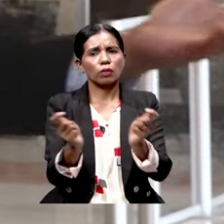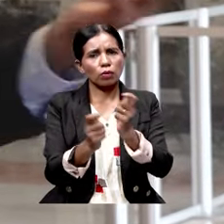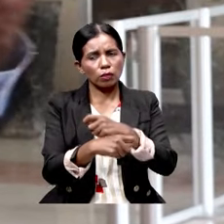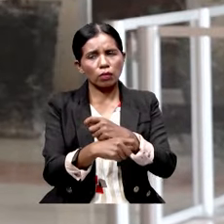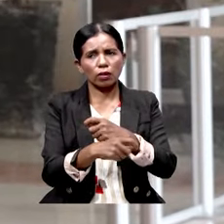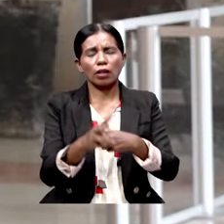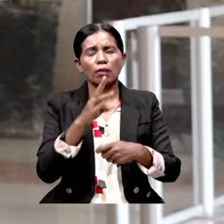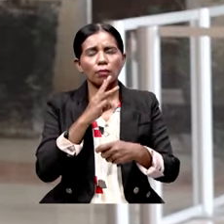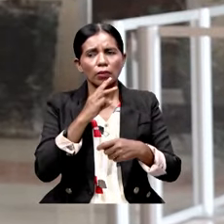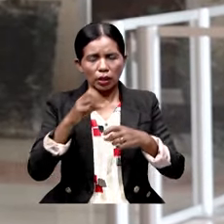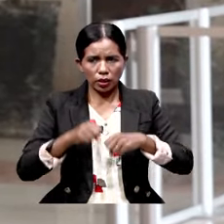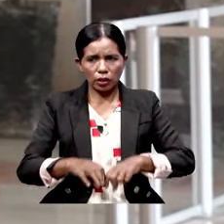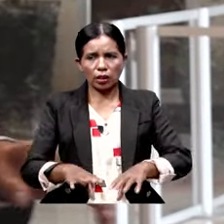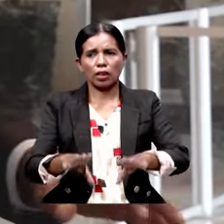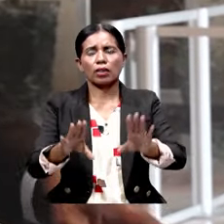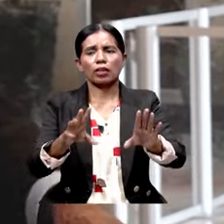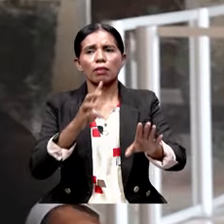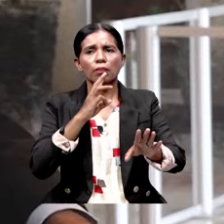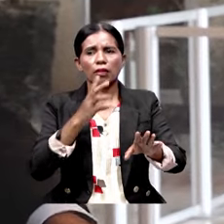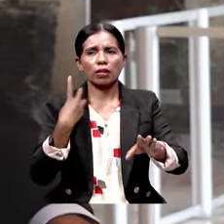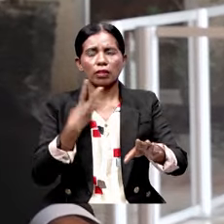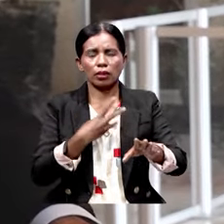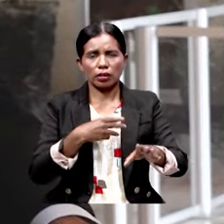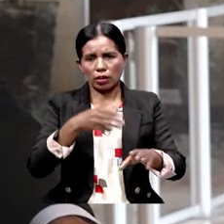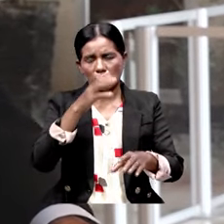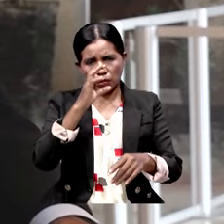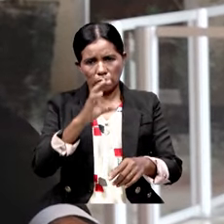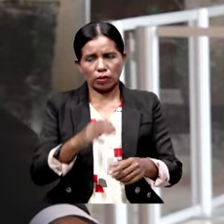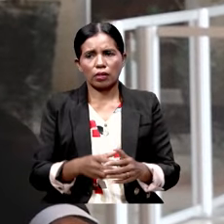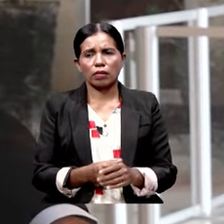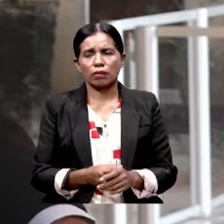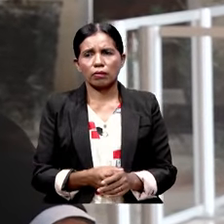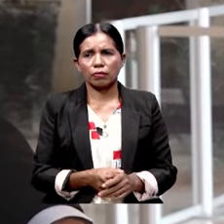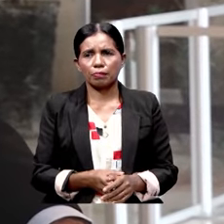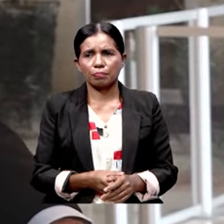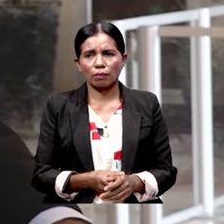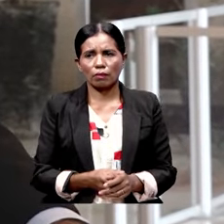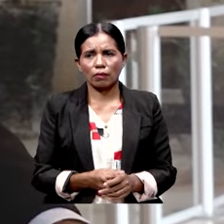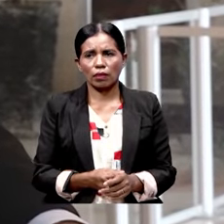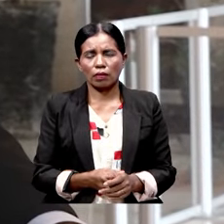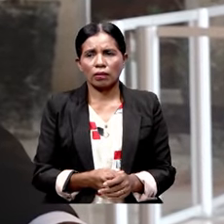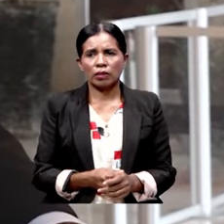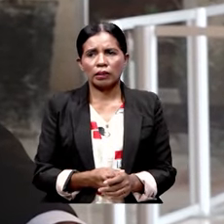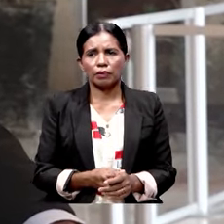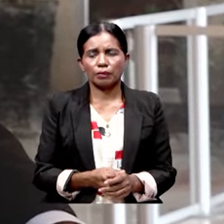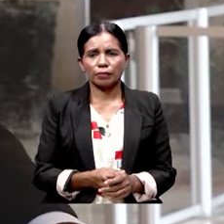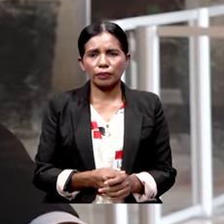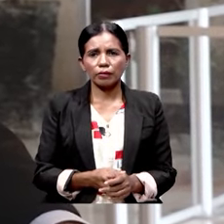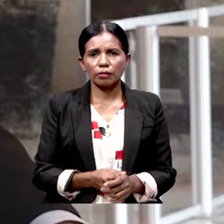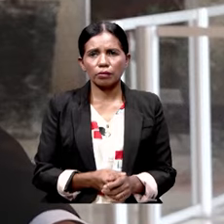be tasine makasai tia masing idemu bene, ebe,